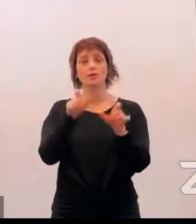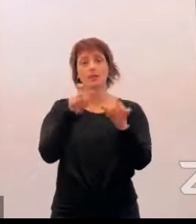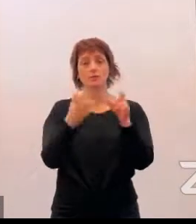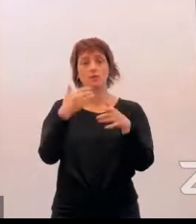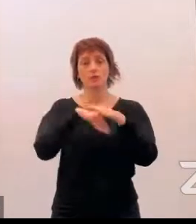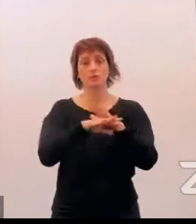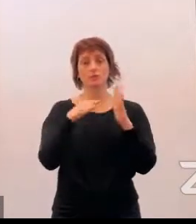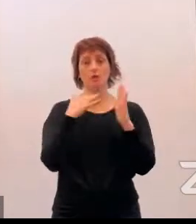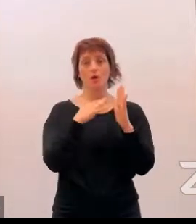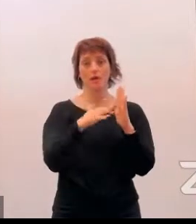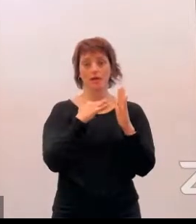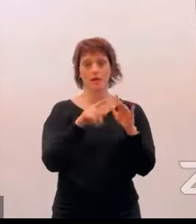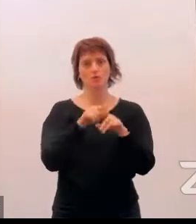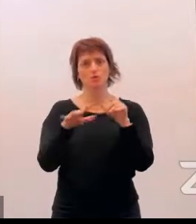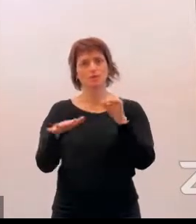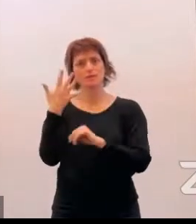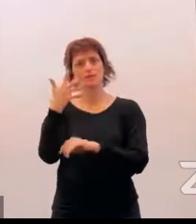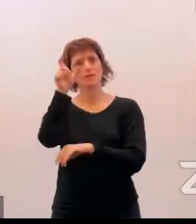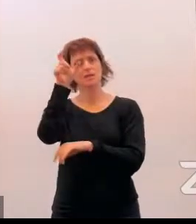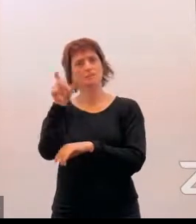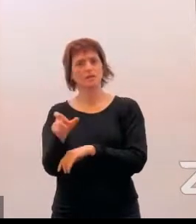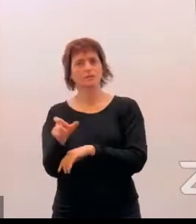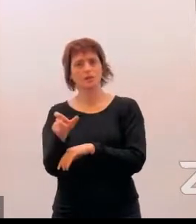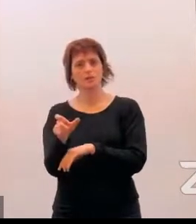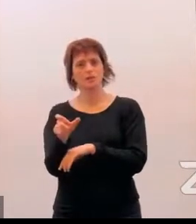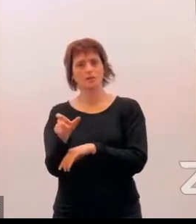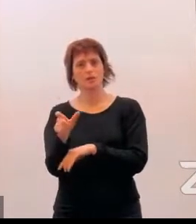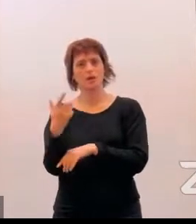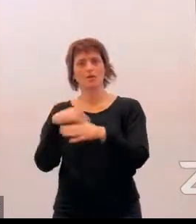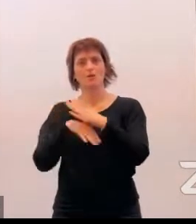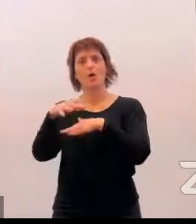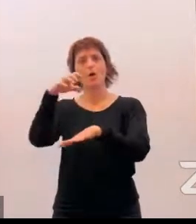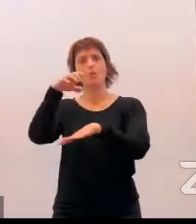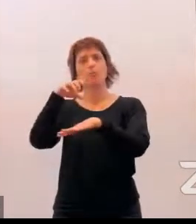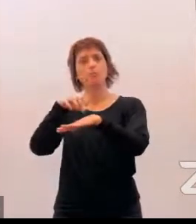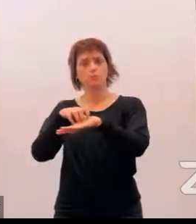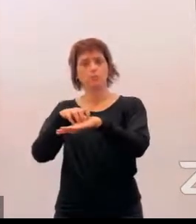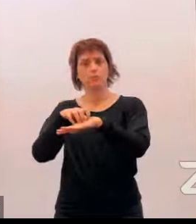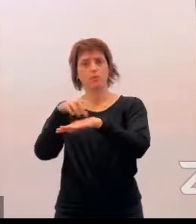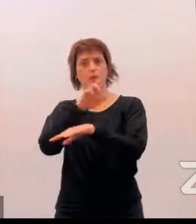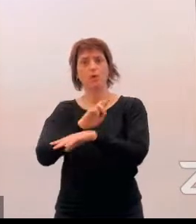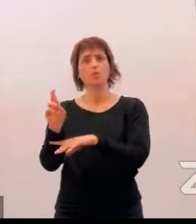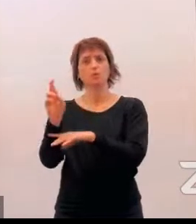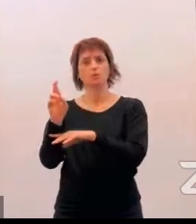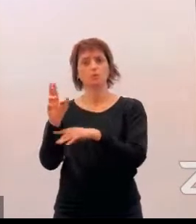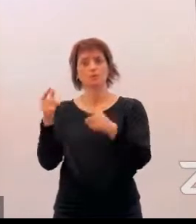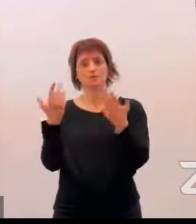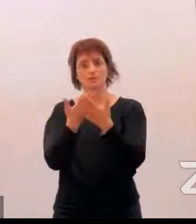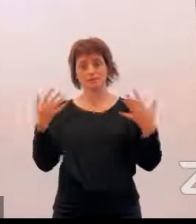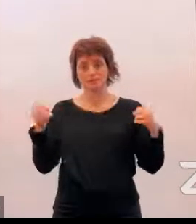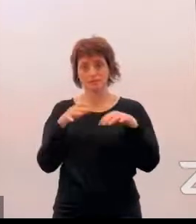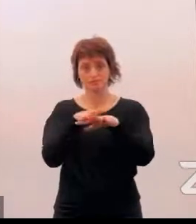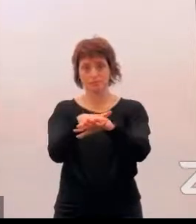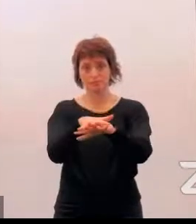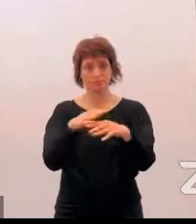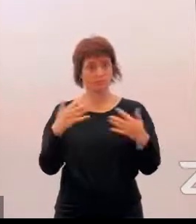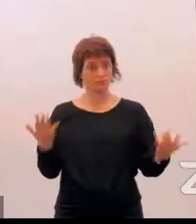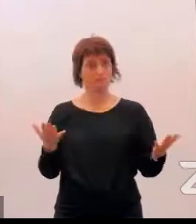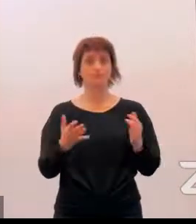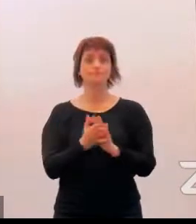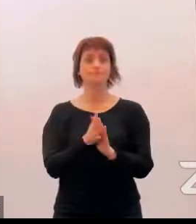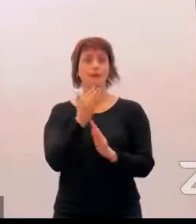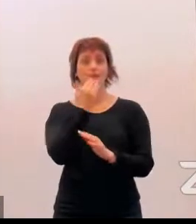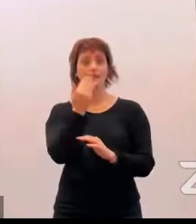crèches et 15 personnes pardon, pour le pôle ressources qui vont aussi effectivement être mutualisées. Voilà,